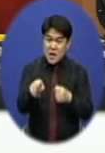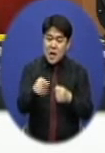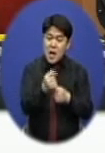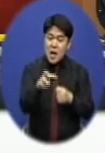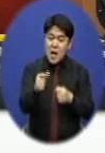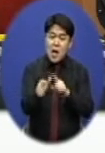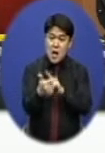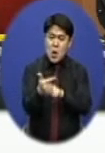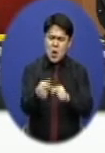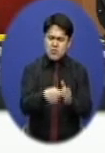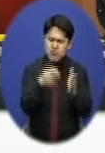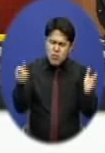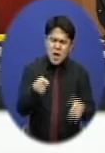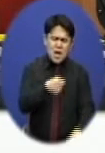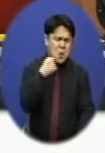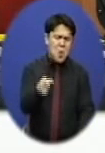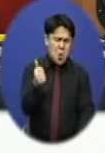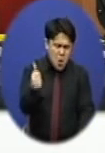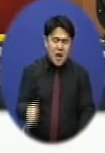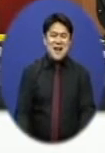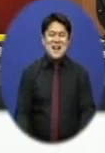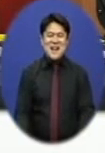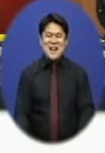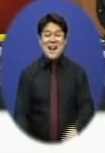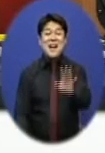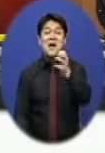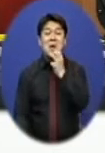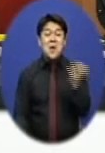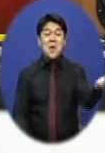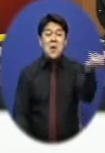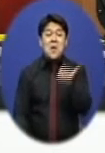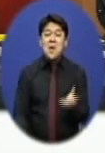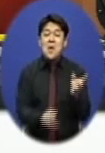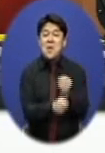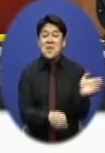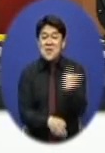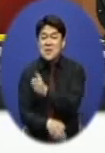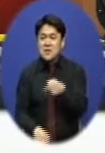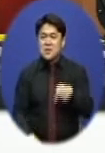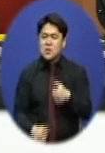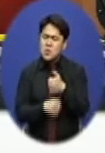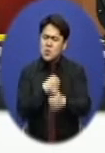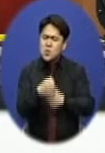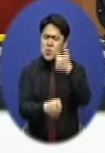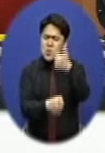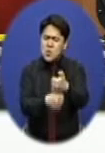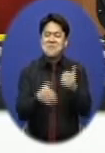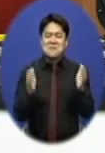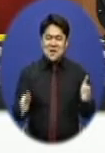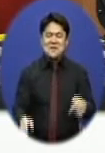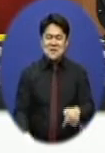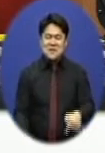화산 고구마 유명하지요. 유명하죠. 네네. 그러시군요. 서울에는 언제 오셨어요? 서울에 오신 지는 한 50년 됐습니다.